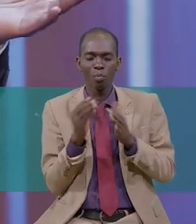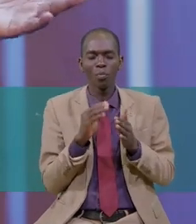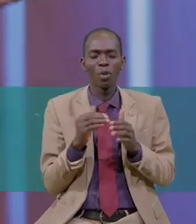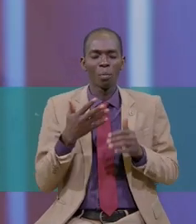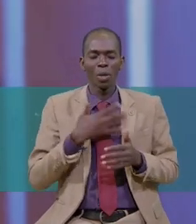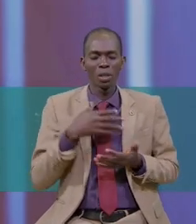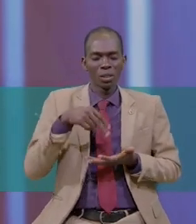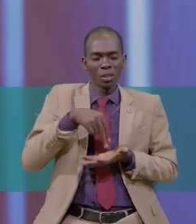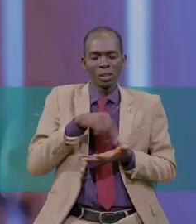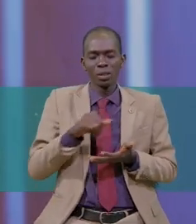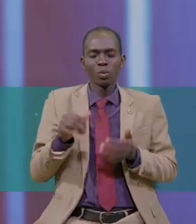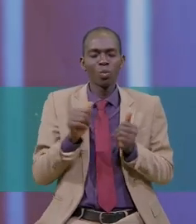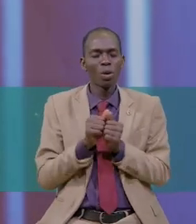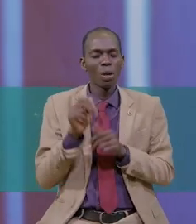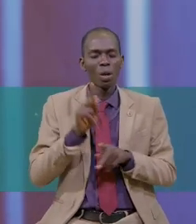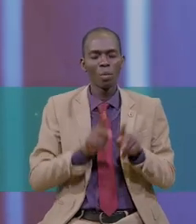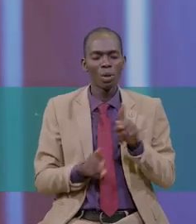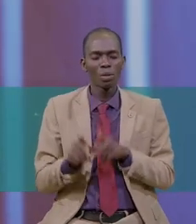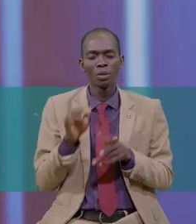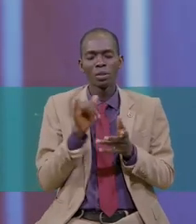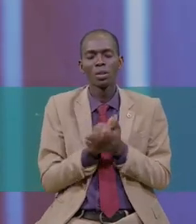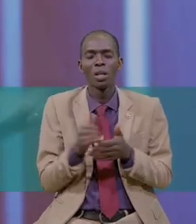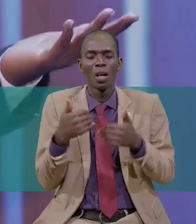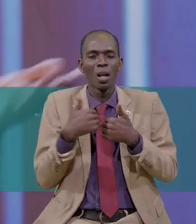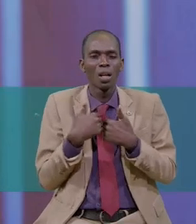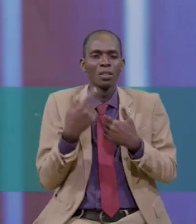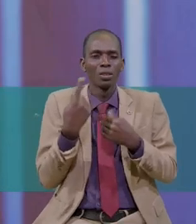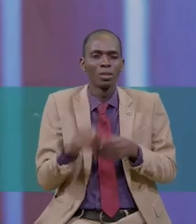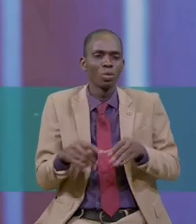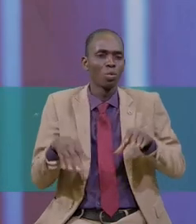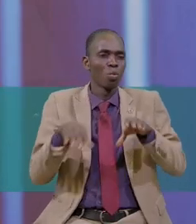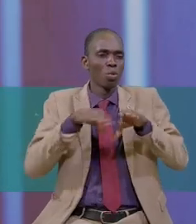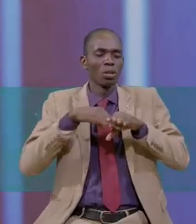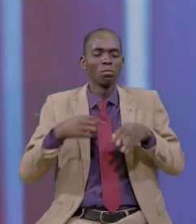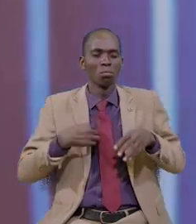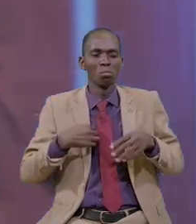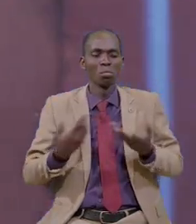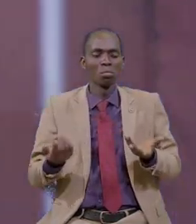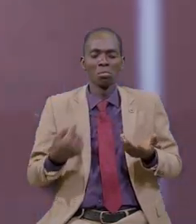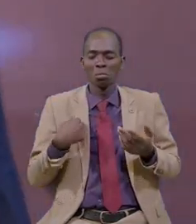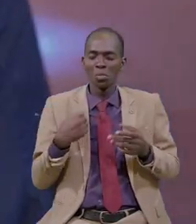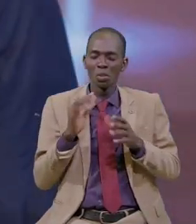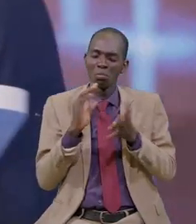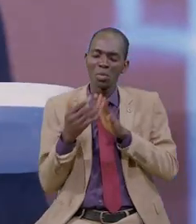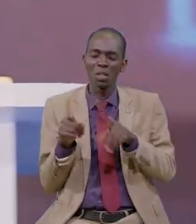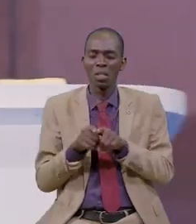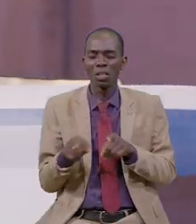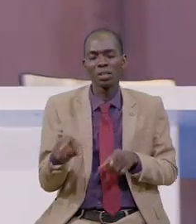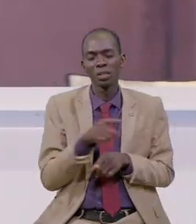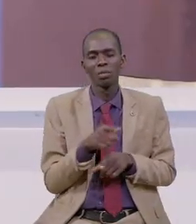ma position dans la société et ces gens-là qui ont les tenues là, je vais bien, je suis comme eux. Quand je